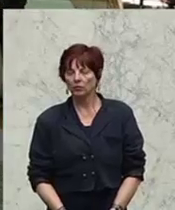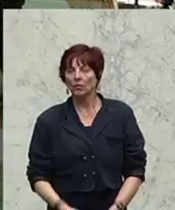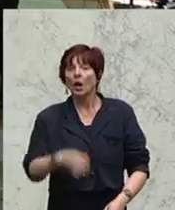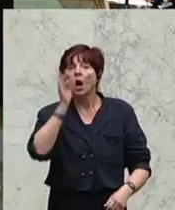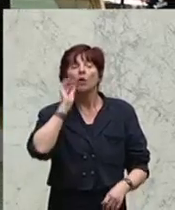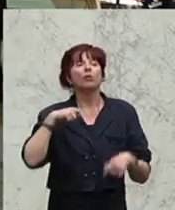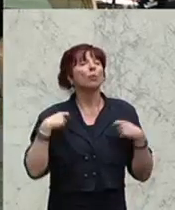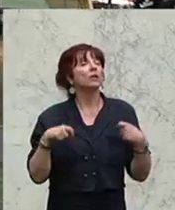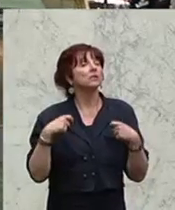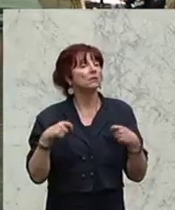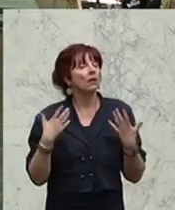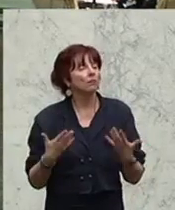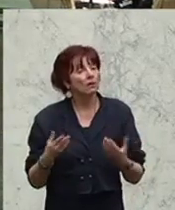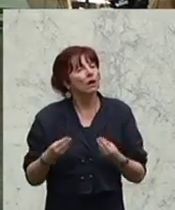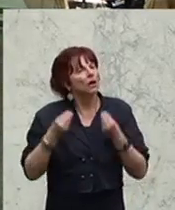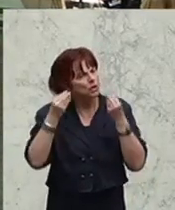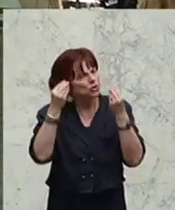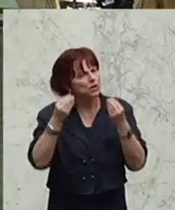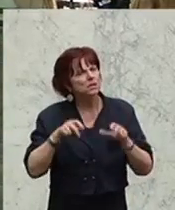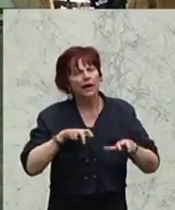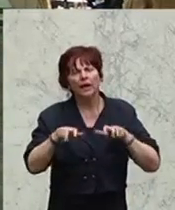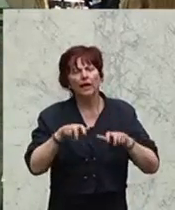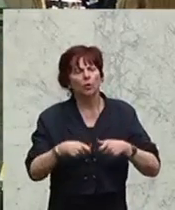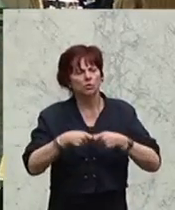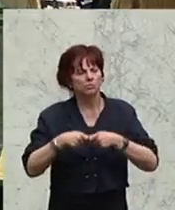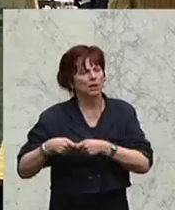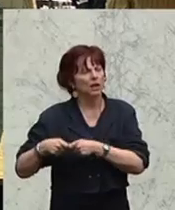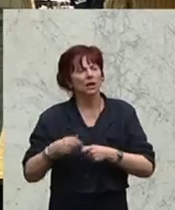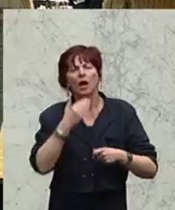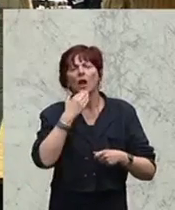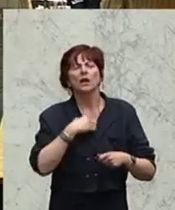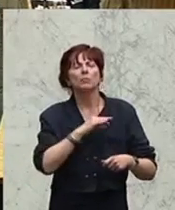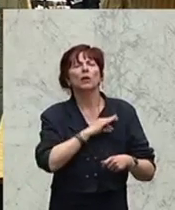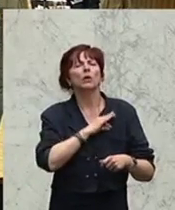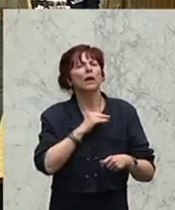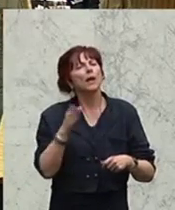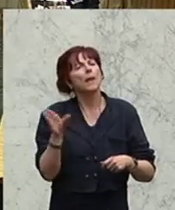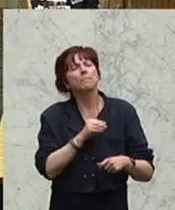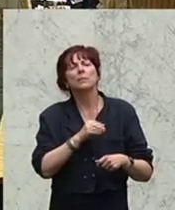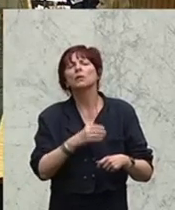Matthias Strolz, Clubobmann der NEOS, ist schon am Wort. Liebe Mitbürgerinnen und Mitbürger,